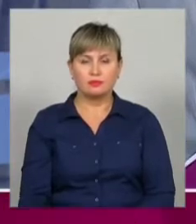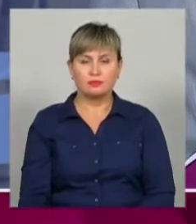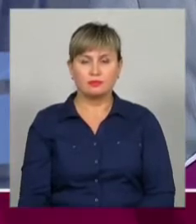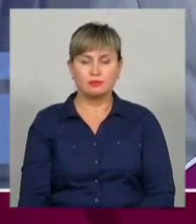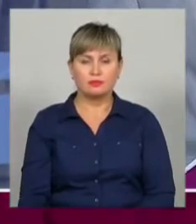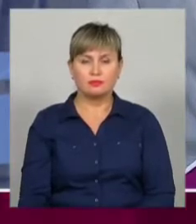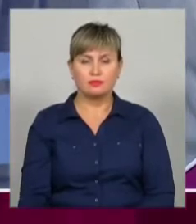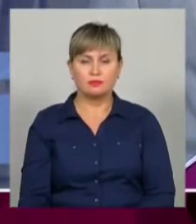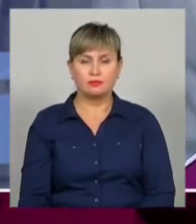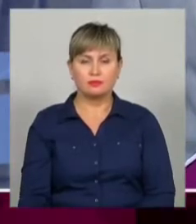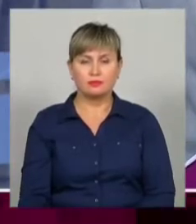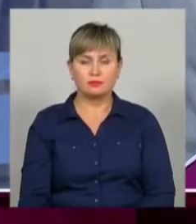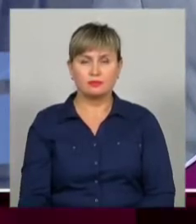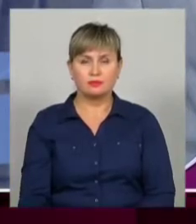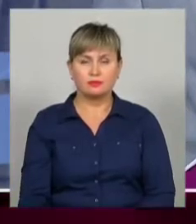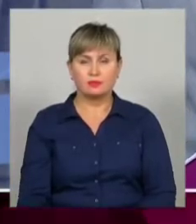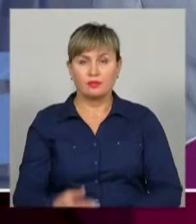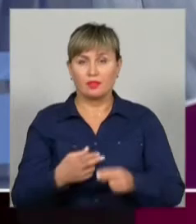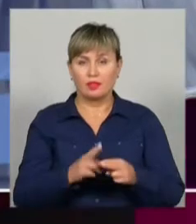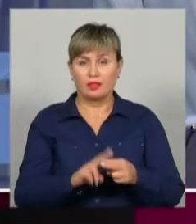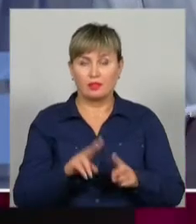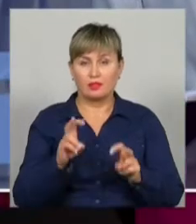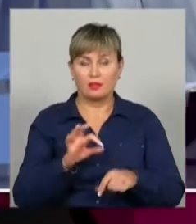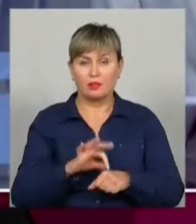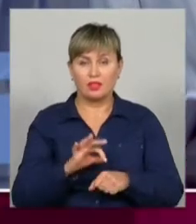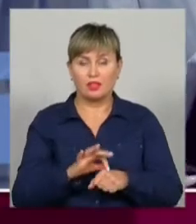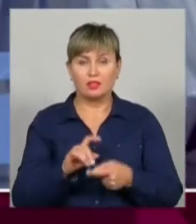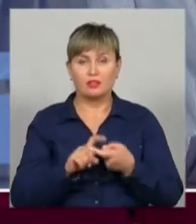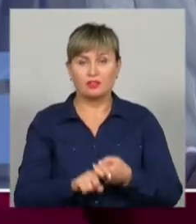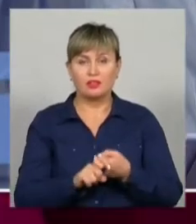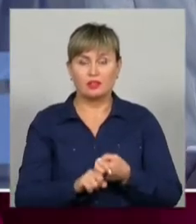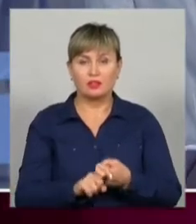Этот штамм, или точнее мутант, так скажем, да, он носит название